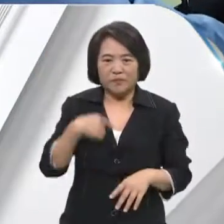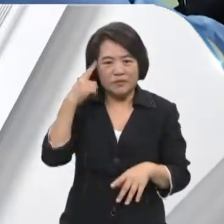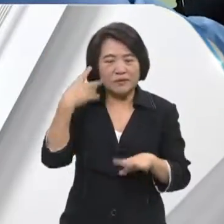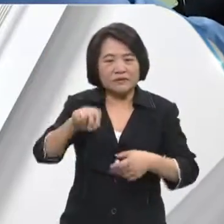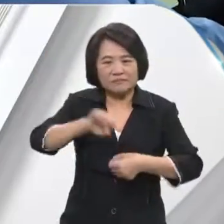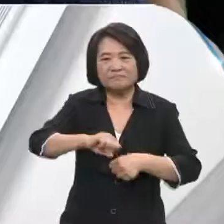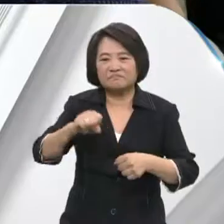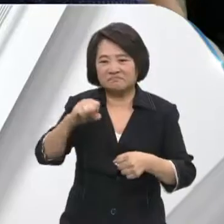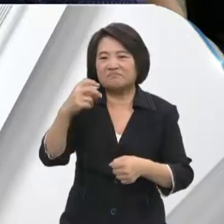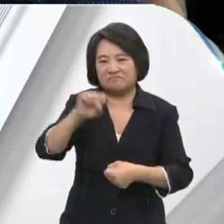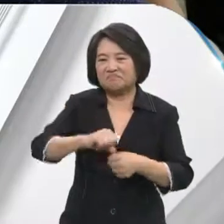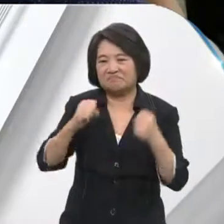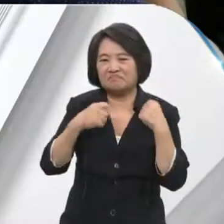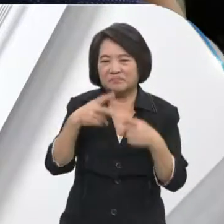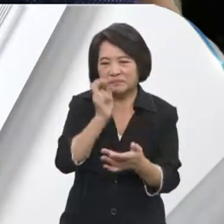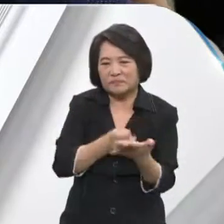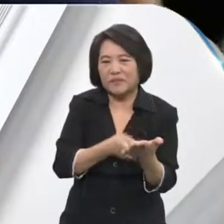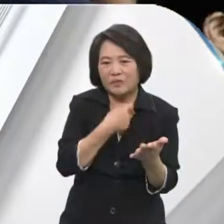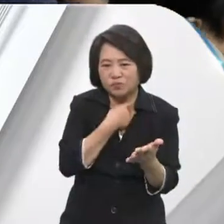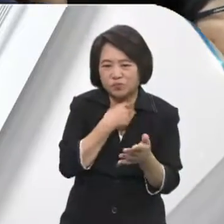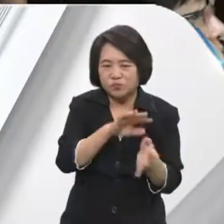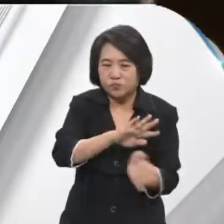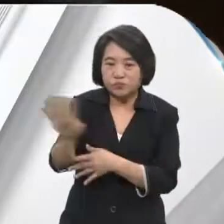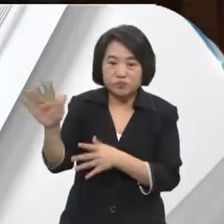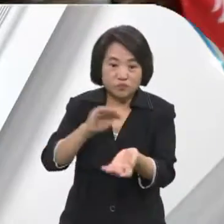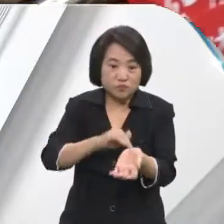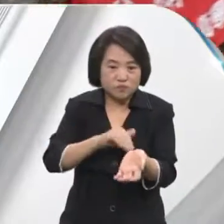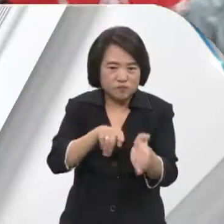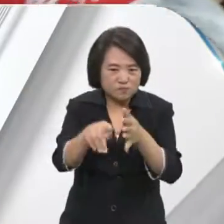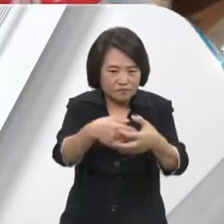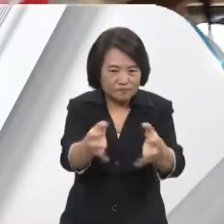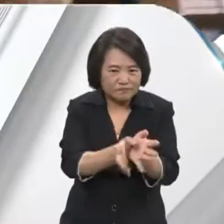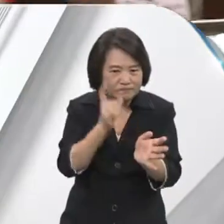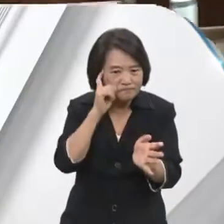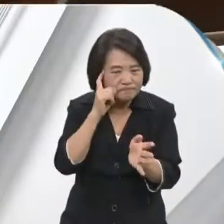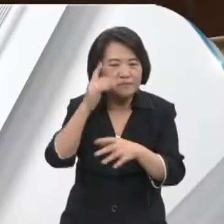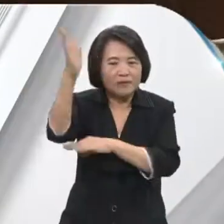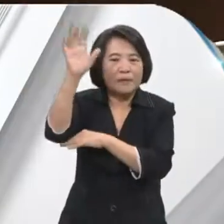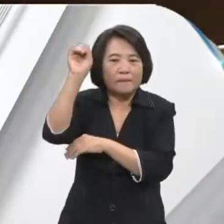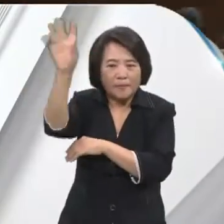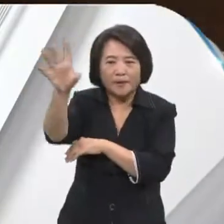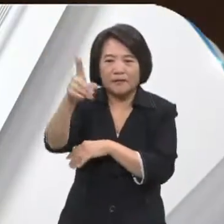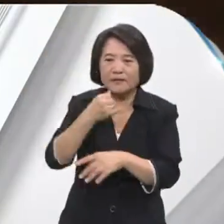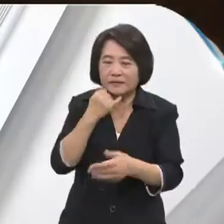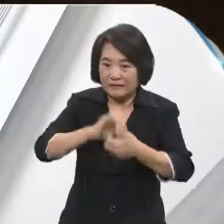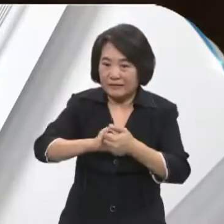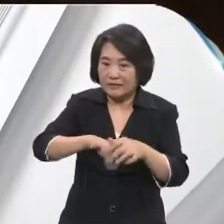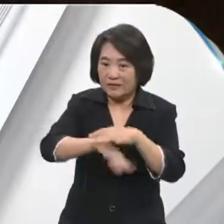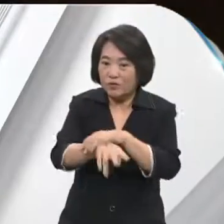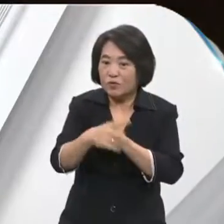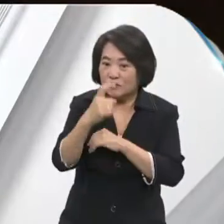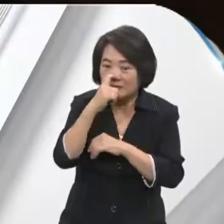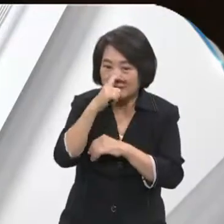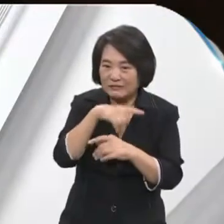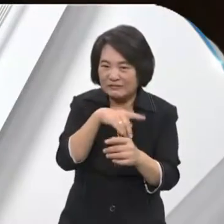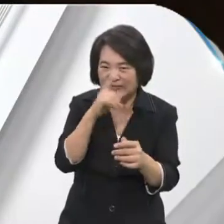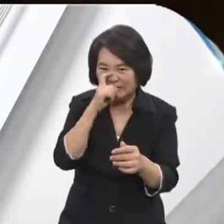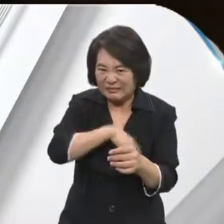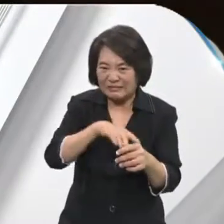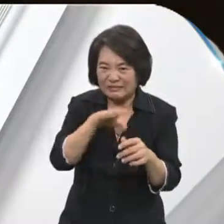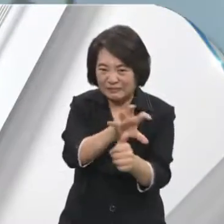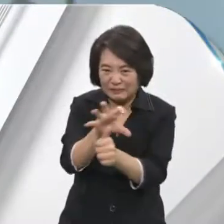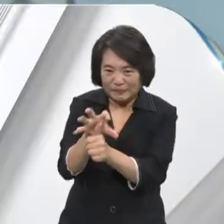加严标准。这样 研究团队同医生都发表进行研究了后，没呼吁政府另外建立各方面条例法规管制空气污染